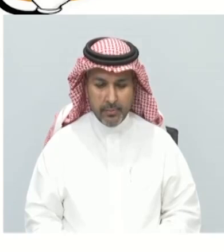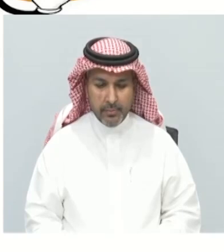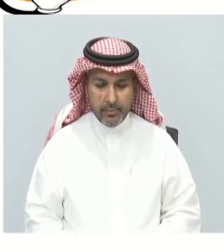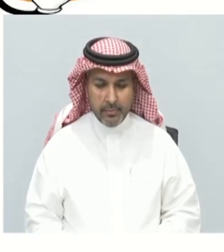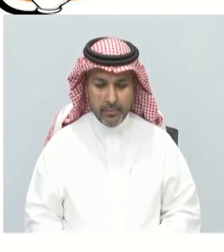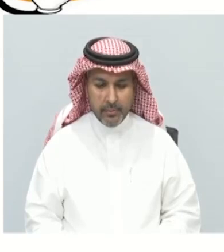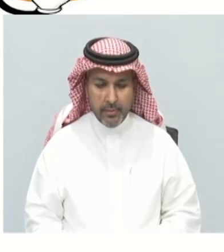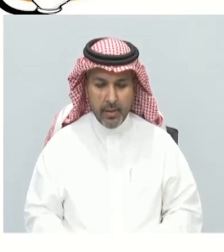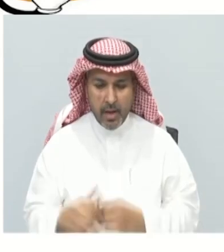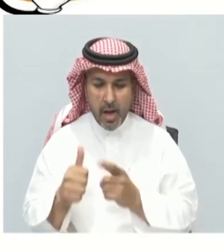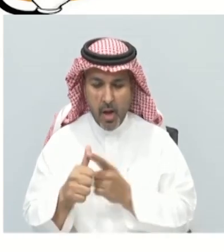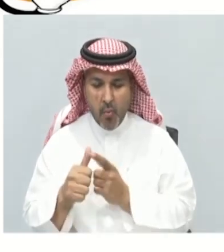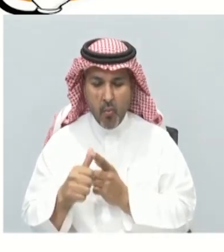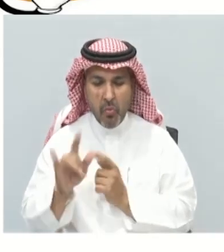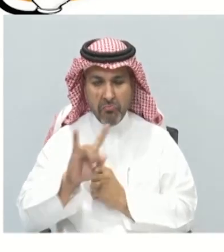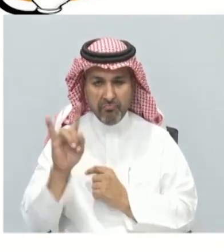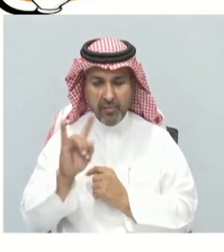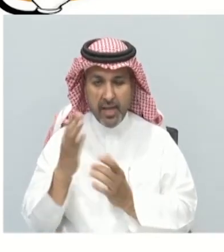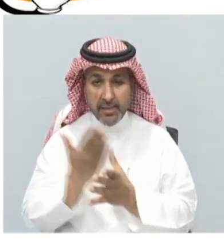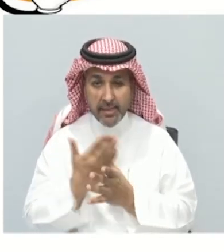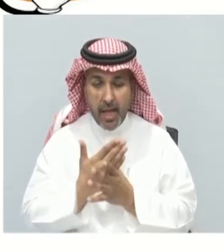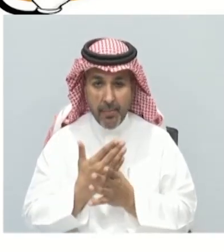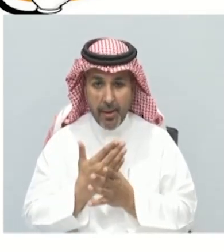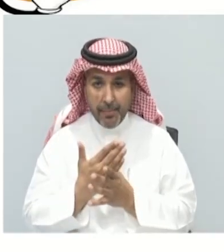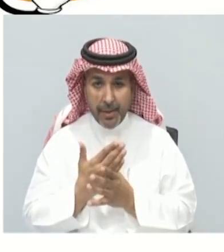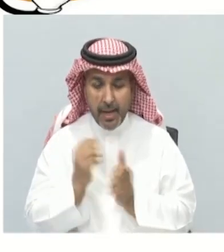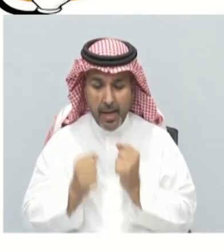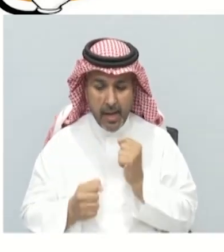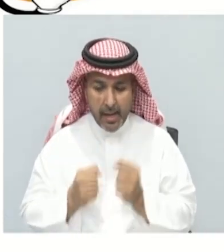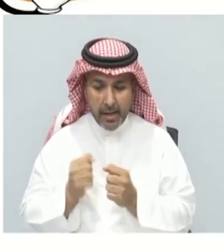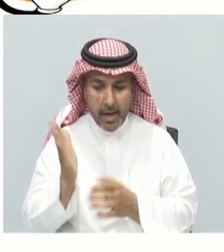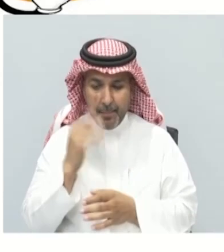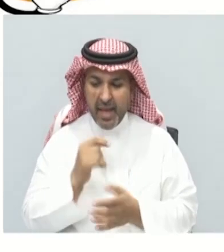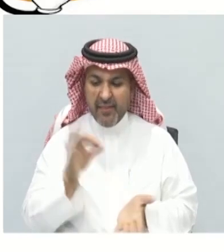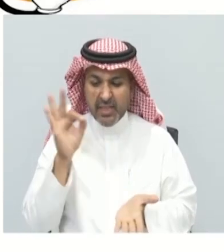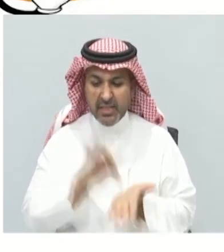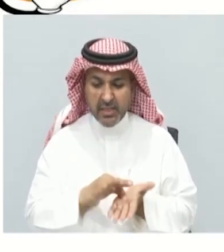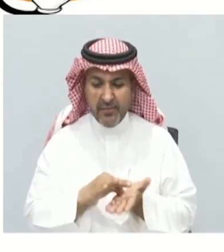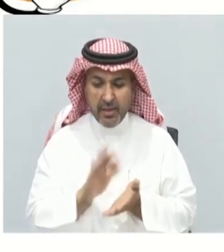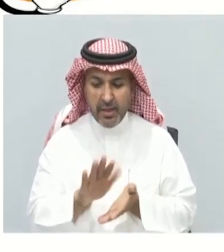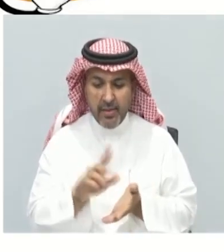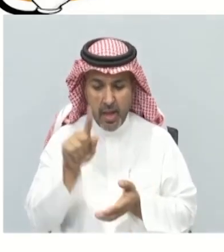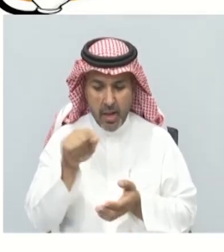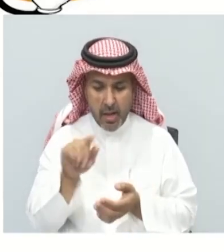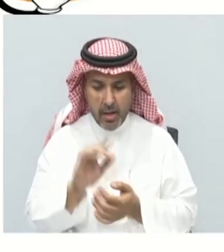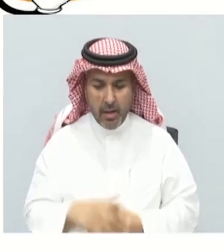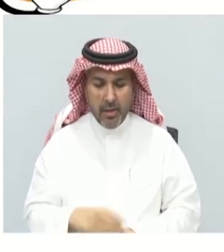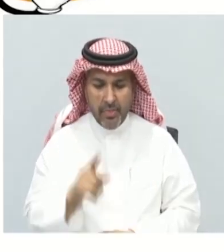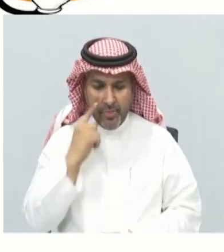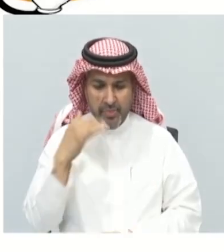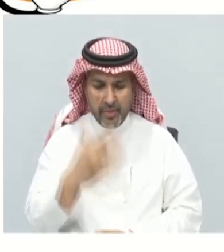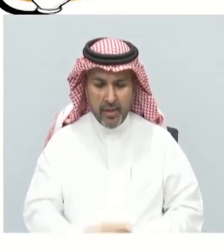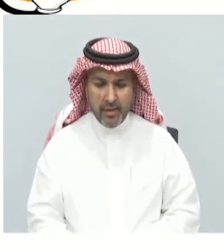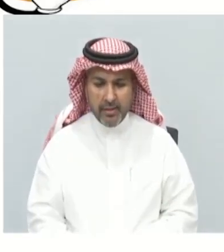منتظمه بالطبع في اللحظه الاولى هي لحظه سكون فبالتالي كل من المتغيرات فيزيائيا الموقع والزمن صفر